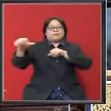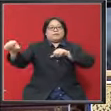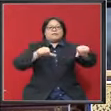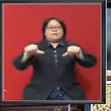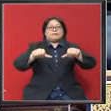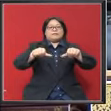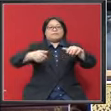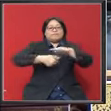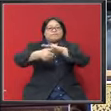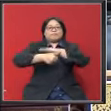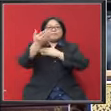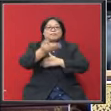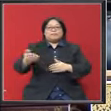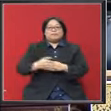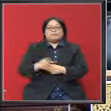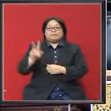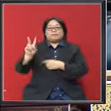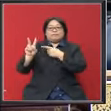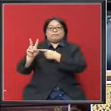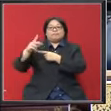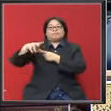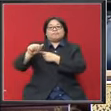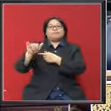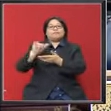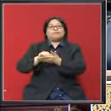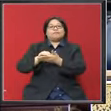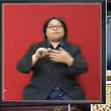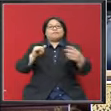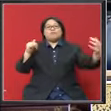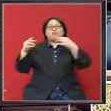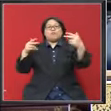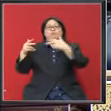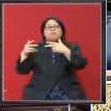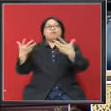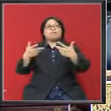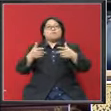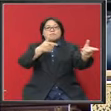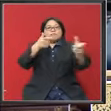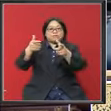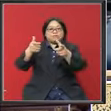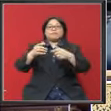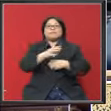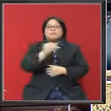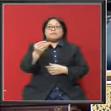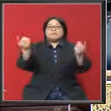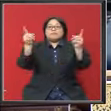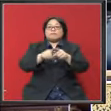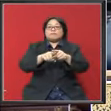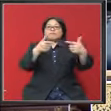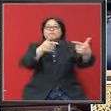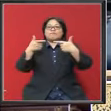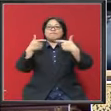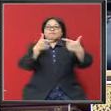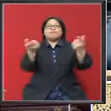aktiviti penyelundupan dua anggota PDIP tersebut kemudiannya telah diserang dengan menggunakan senjata api dan kejadian